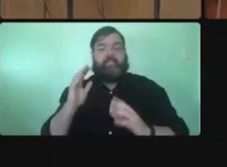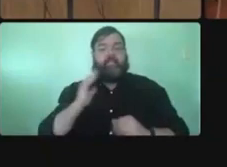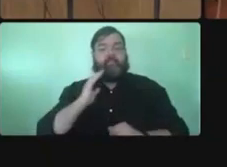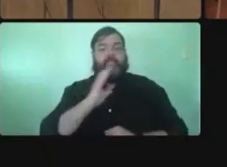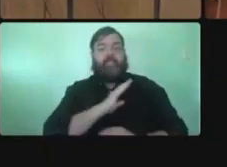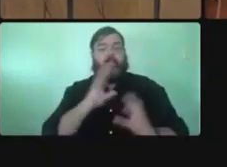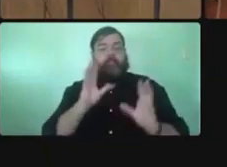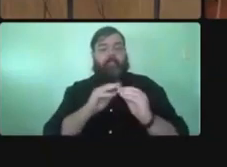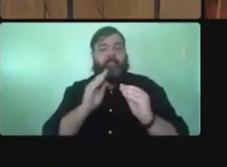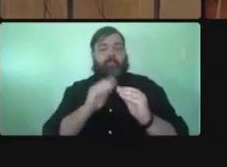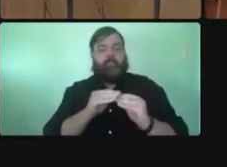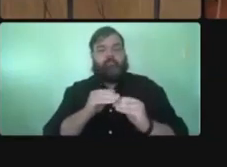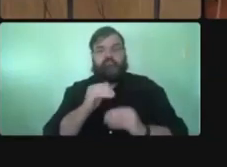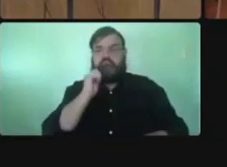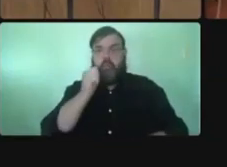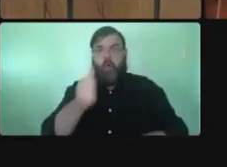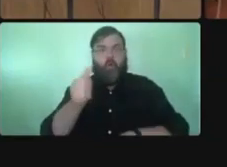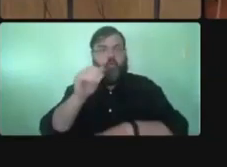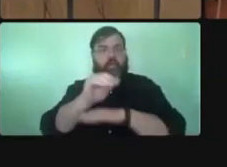ya